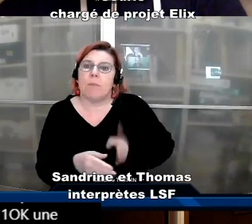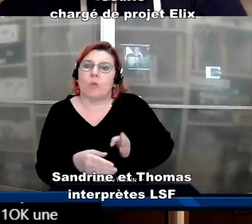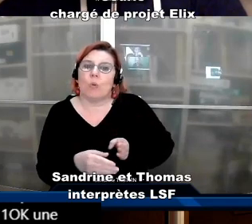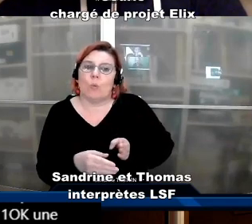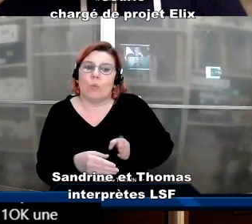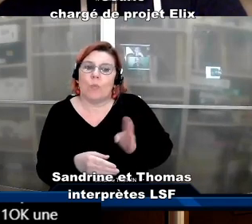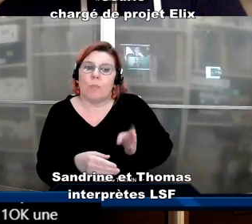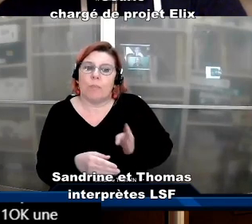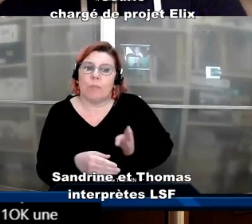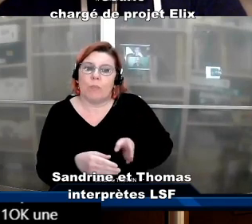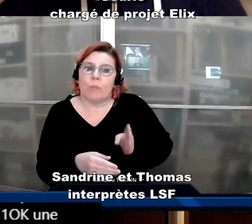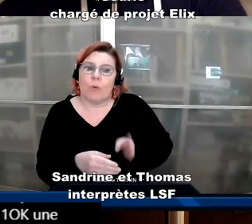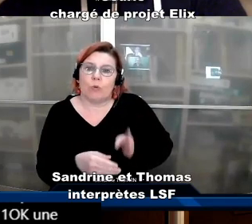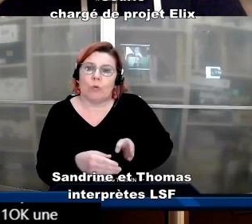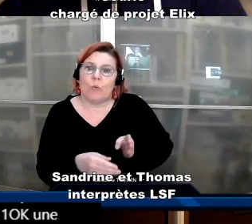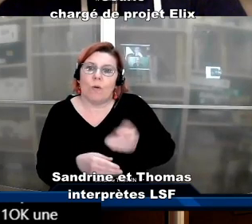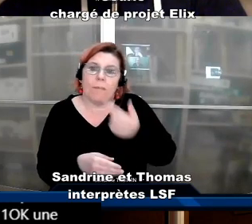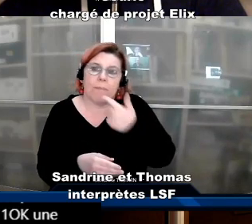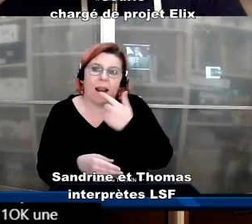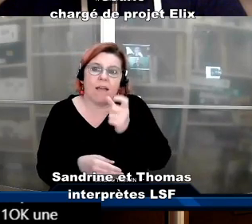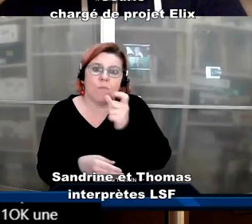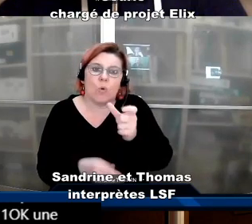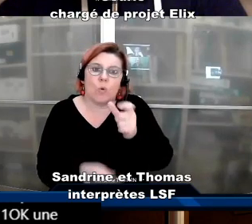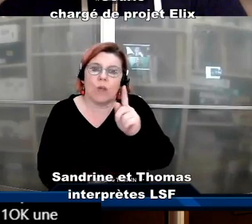Moi, gavé bien. À Paris, on ne comprend pas quelqu'un qui dit ça. Enfin,